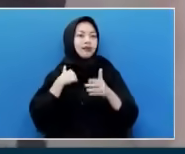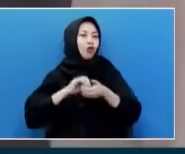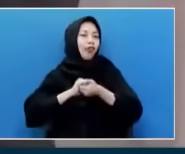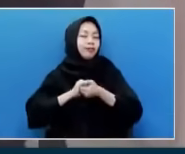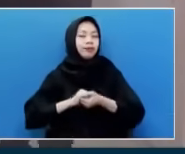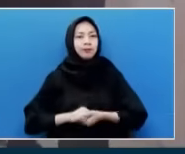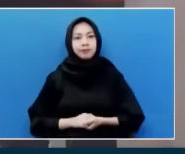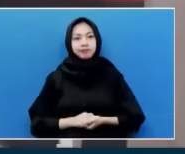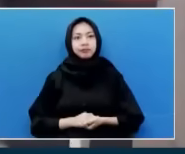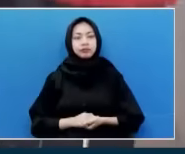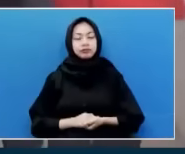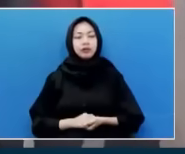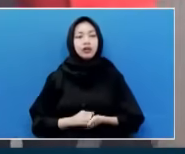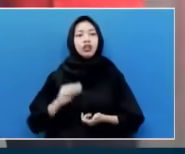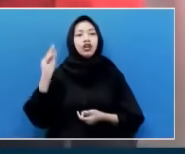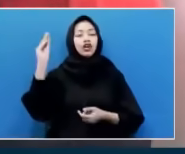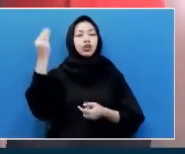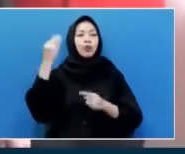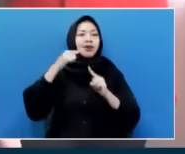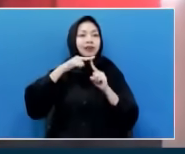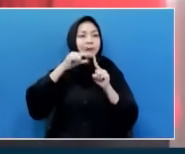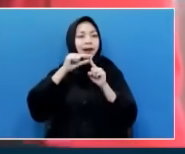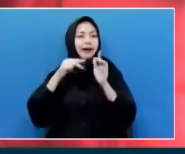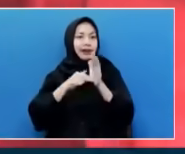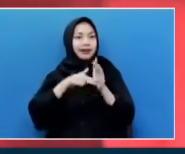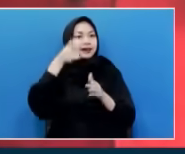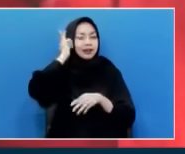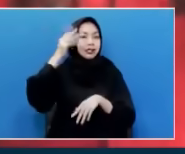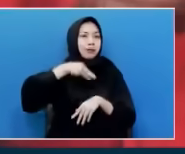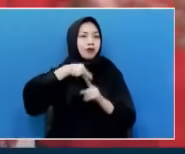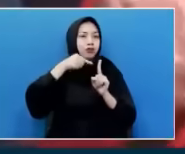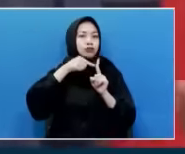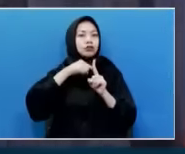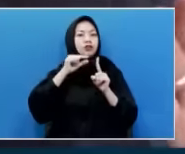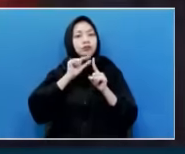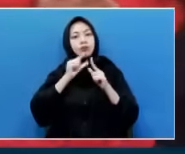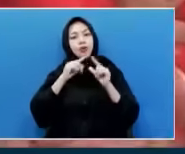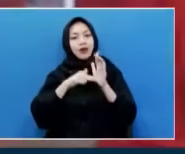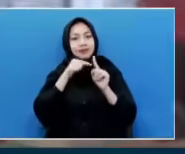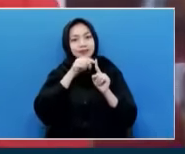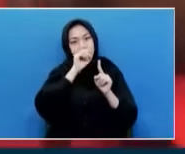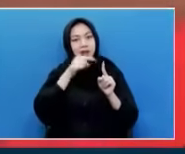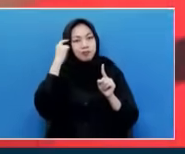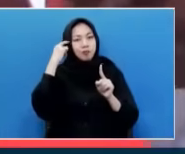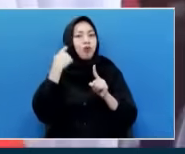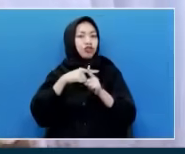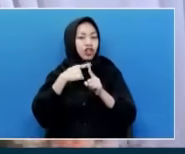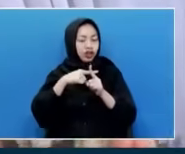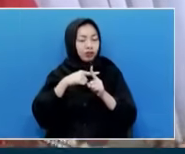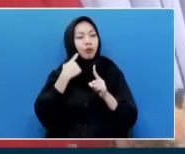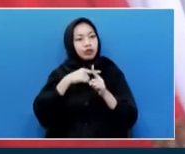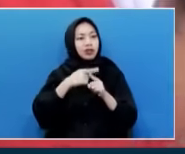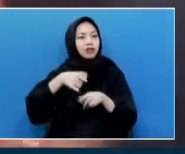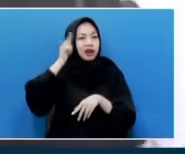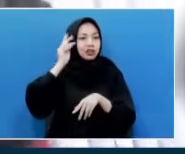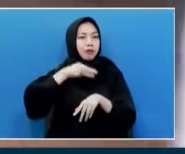adaan ketua tim pemenangan Ganjar pranowo Mahfud MD Puan Maharani mengaku optimistis menang meski tanpa dukungan